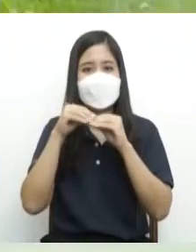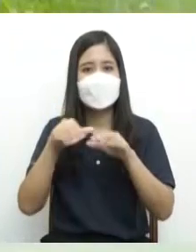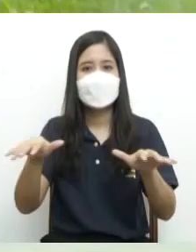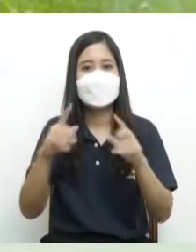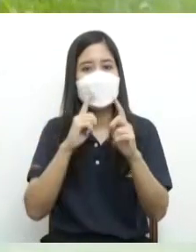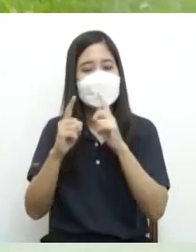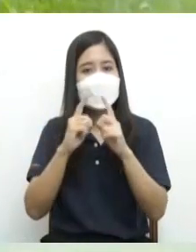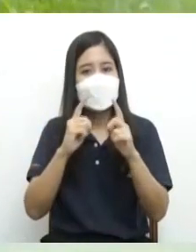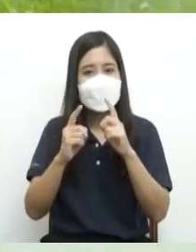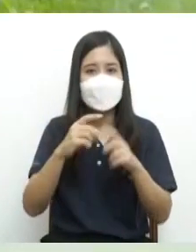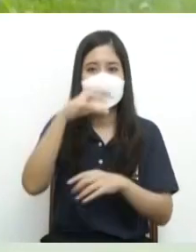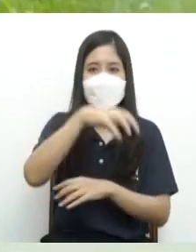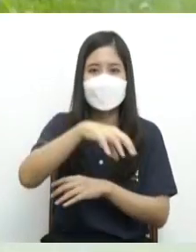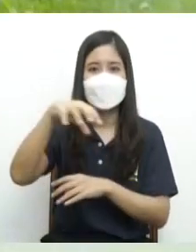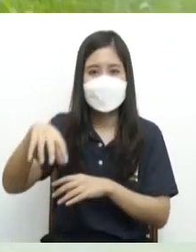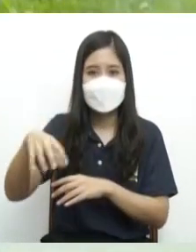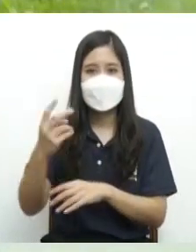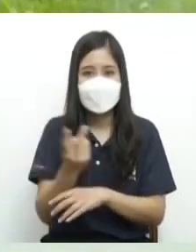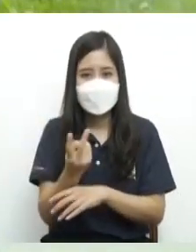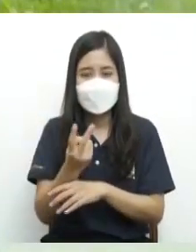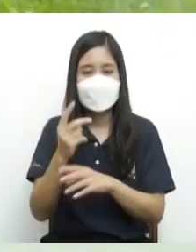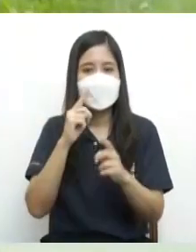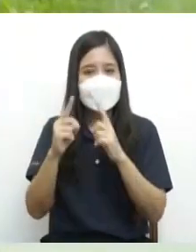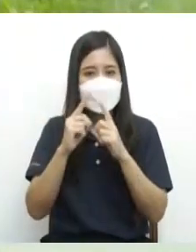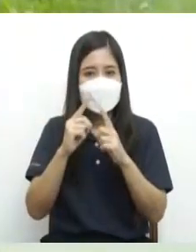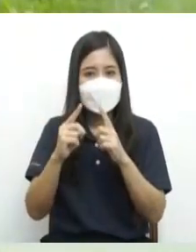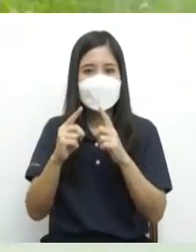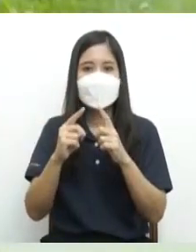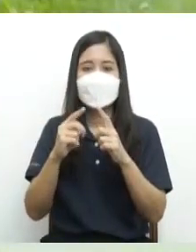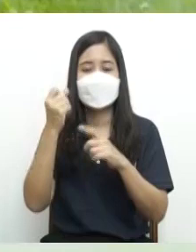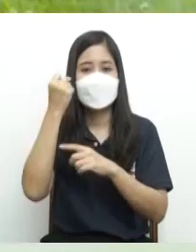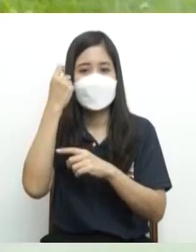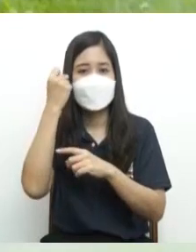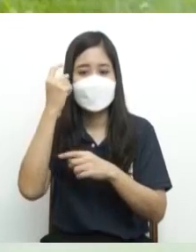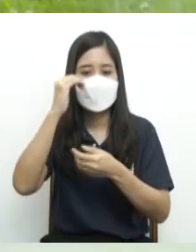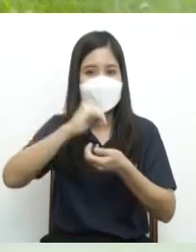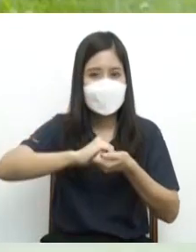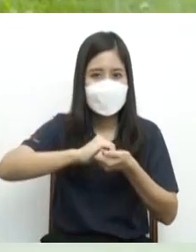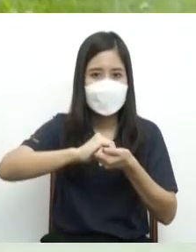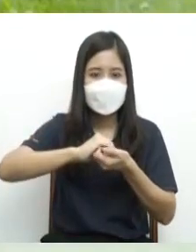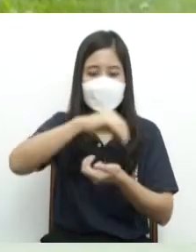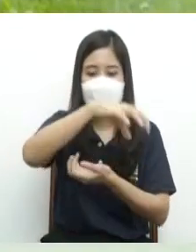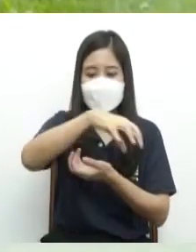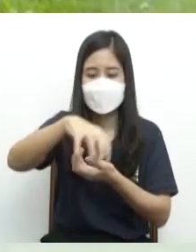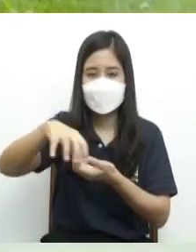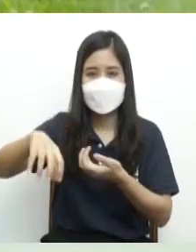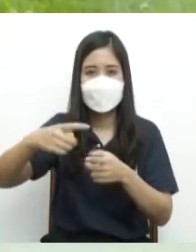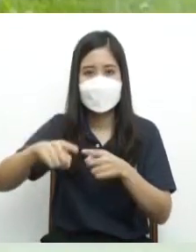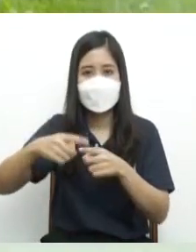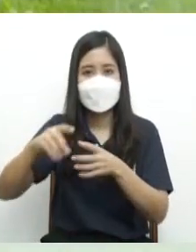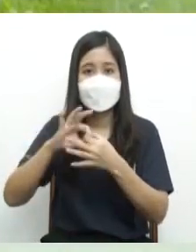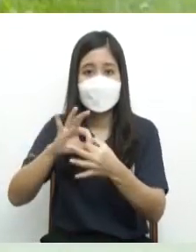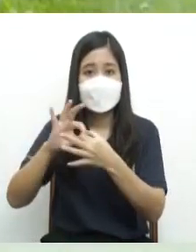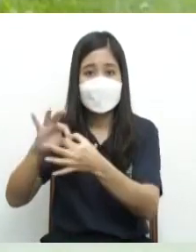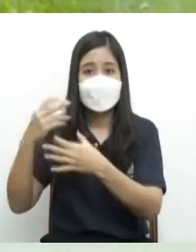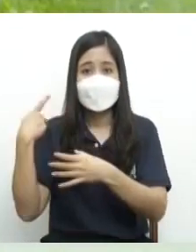ยงานสพท.ของเราข้าราชการครูของเราโดยร่วมมือกับหน่วยงานที่เกี่ยวข้องก็คิดว่าน่าจะเป็นประโยชน์กับ